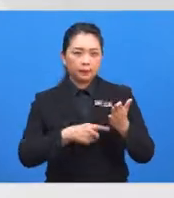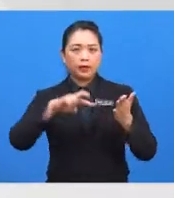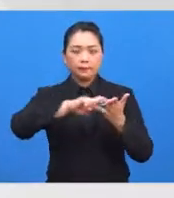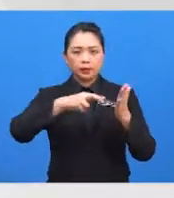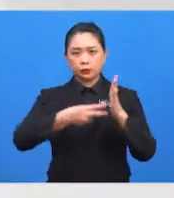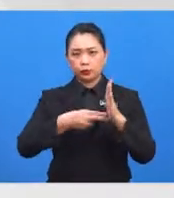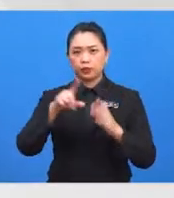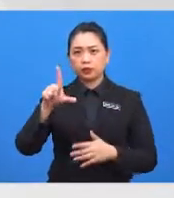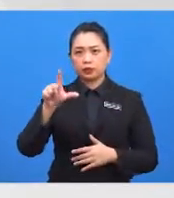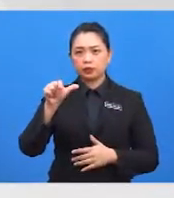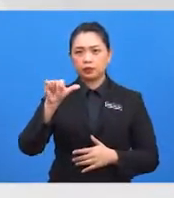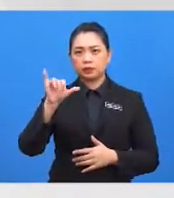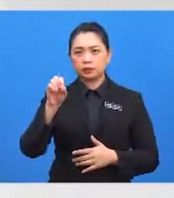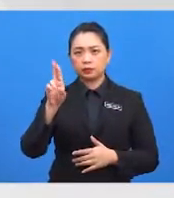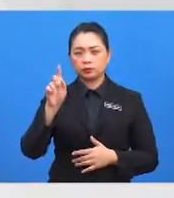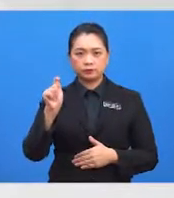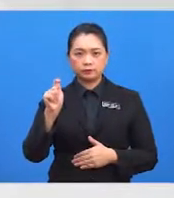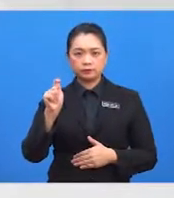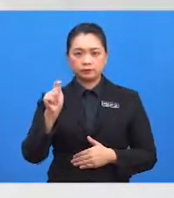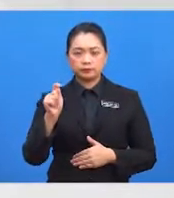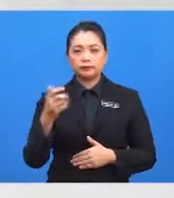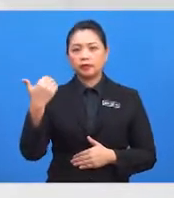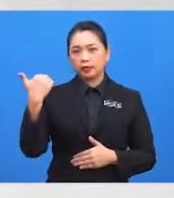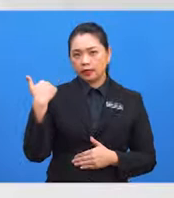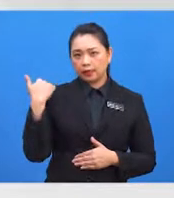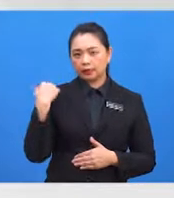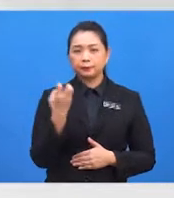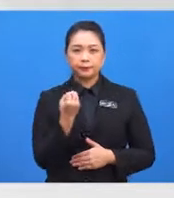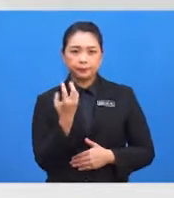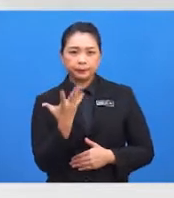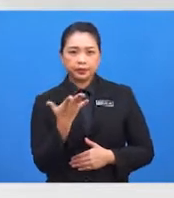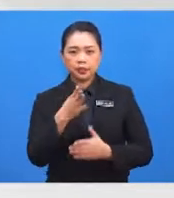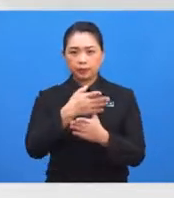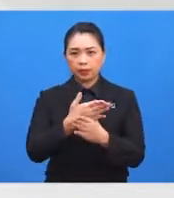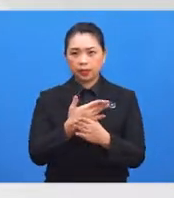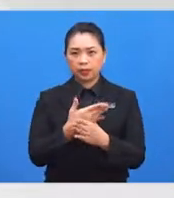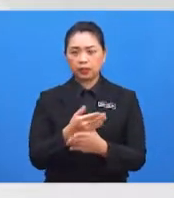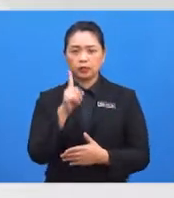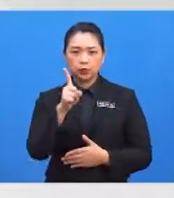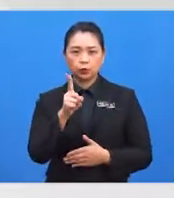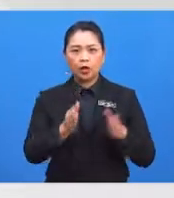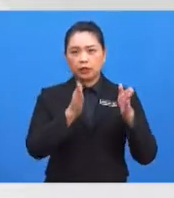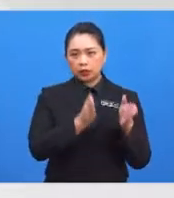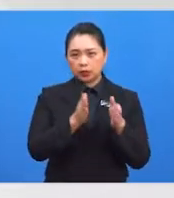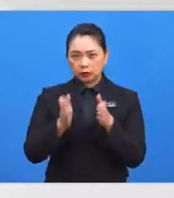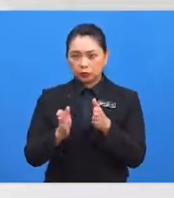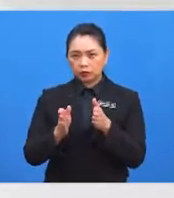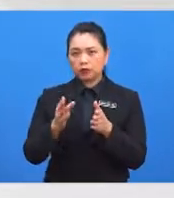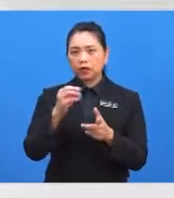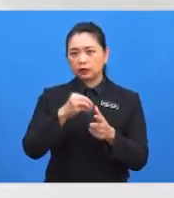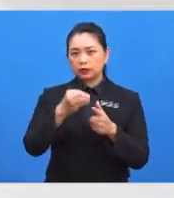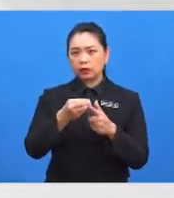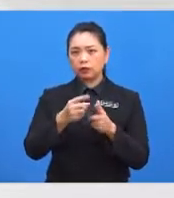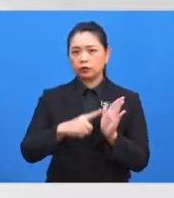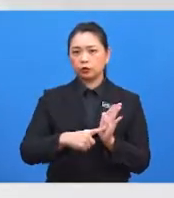layout? Layout bermaksud ia mempunyai beberapa bahagian sesuatu diatur atau